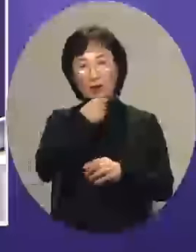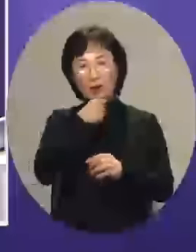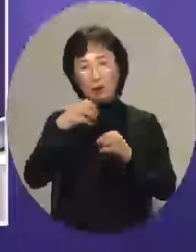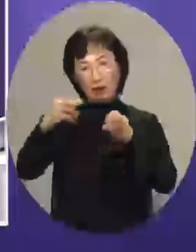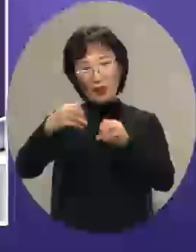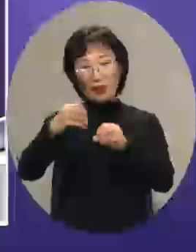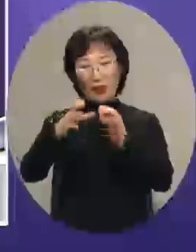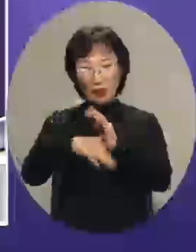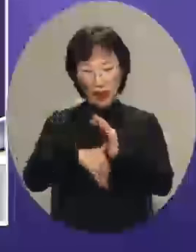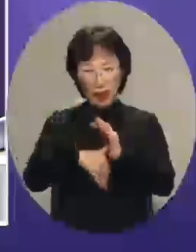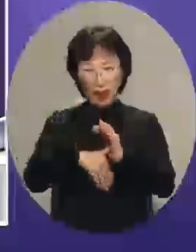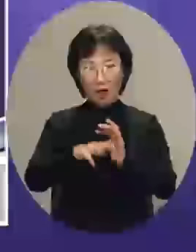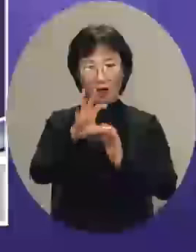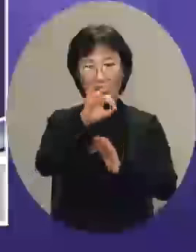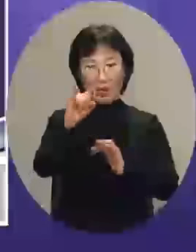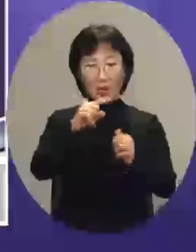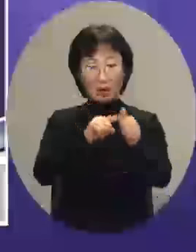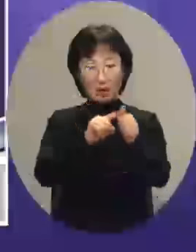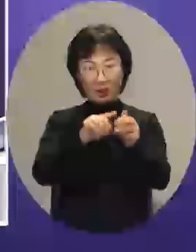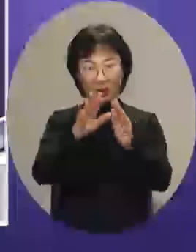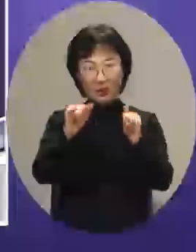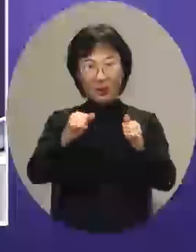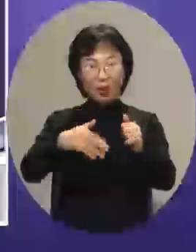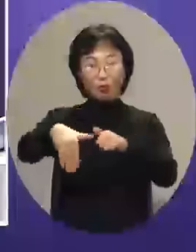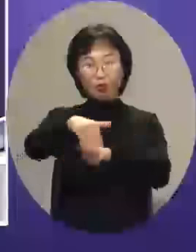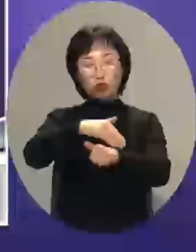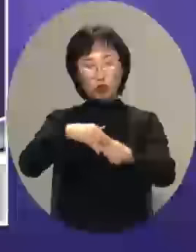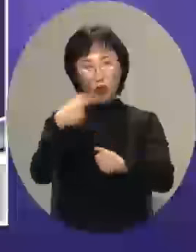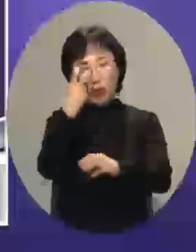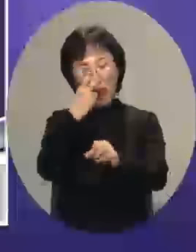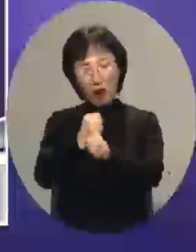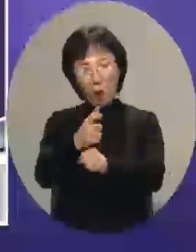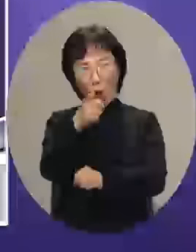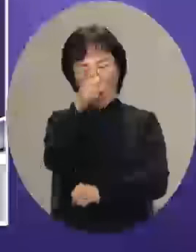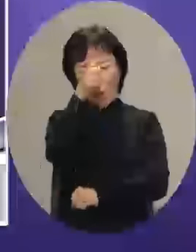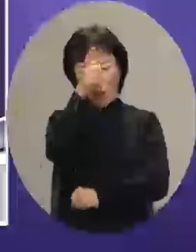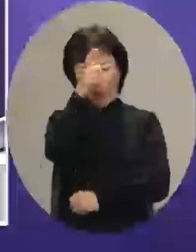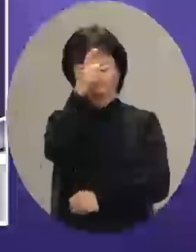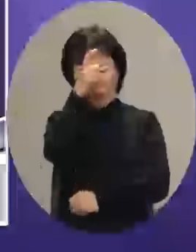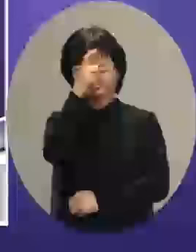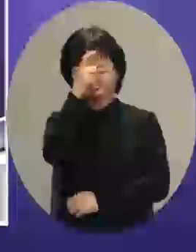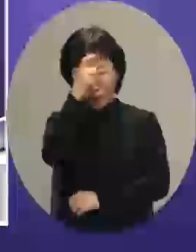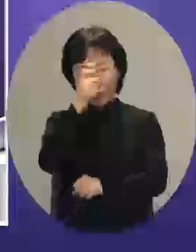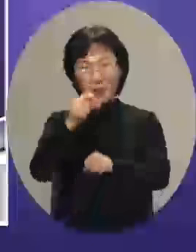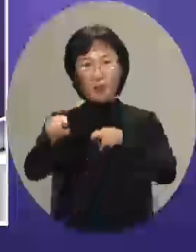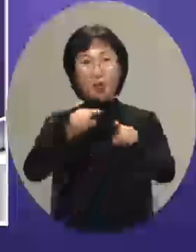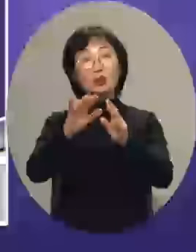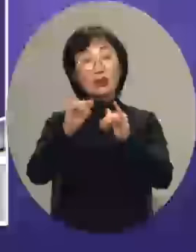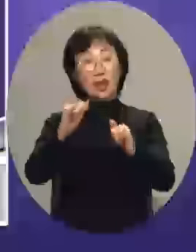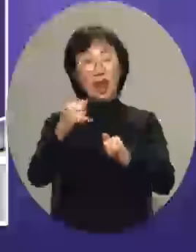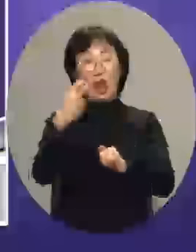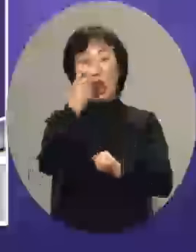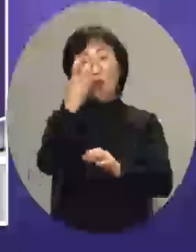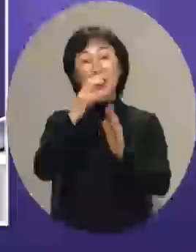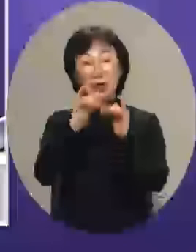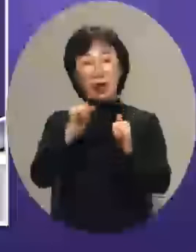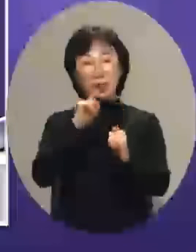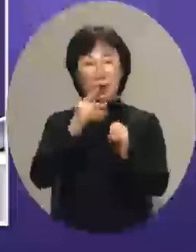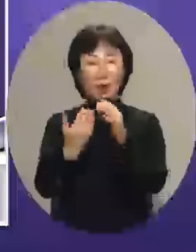이성윤 후보를 정치권 분위기를 살피고 고집센 진짜 정치 검사라고 언급을